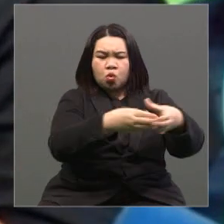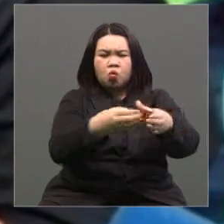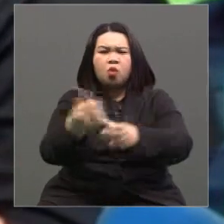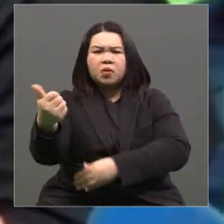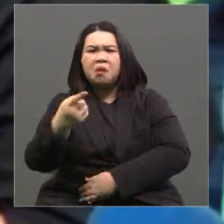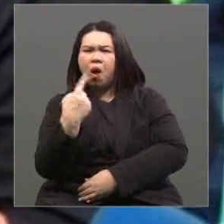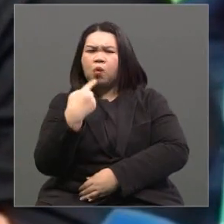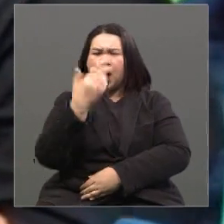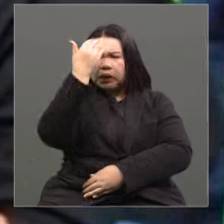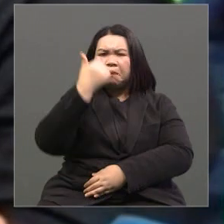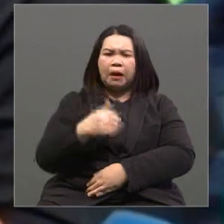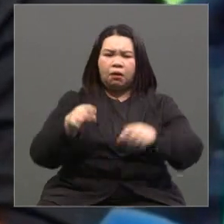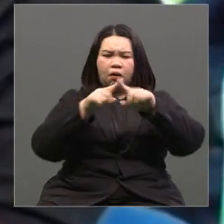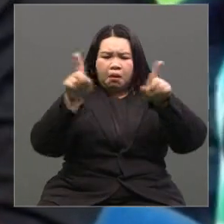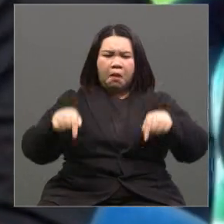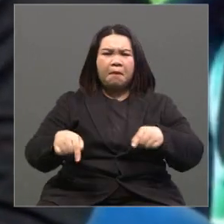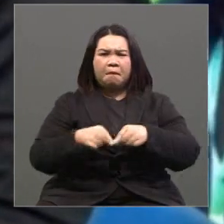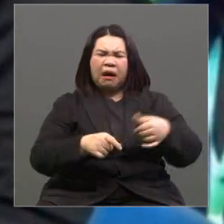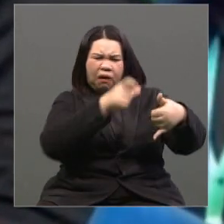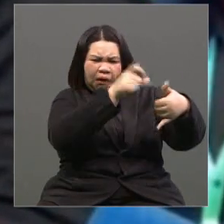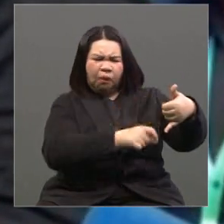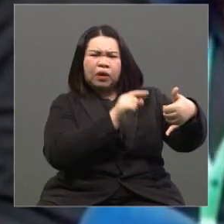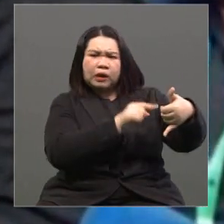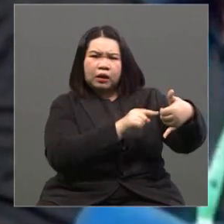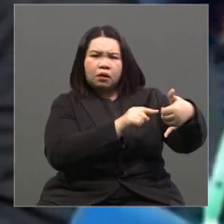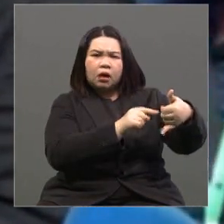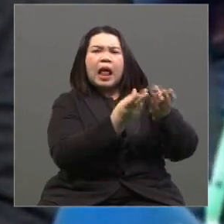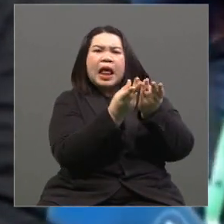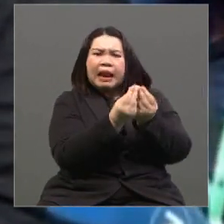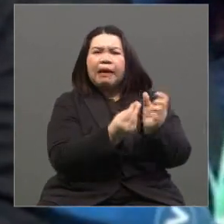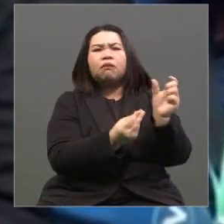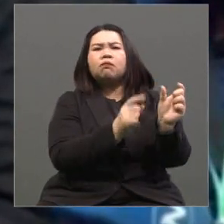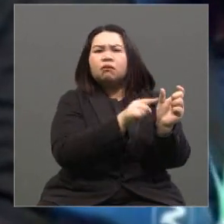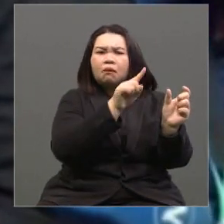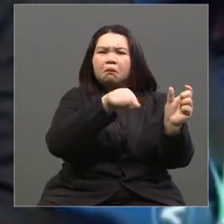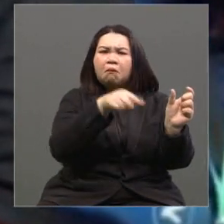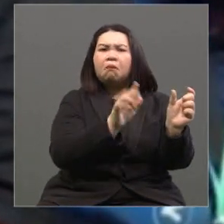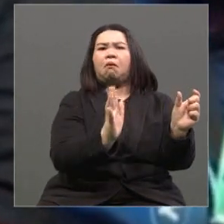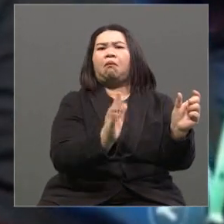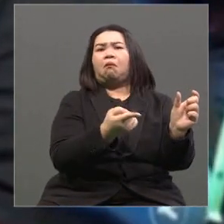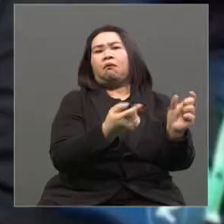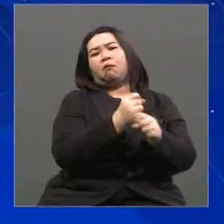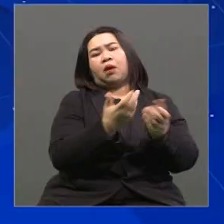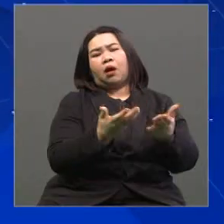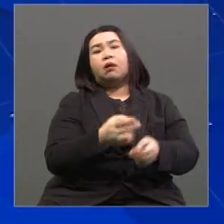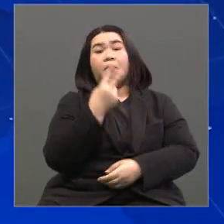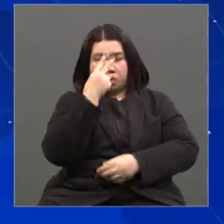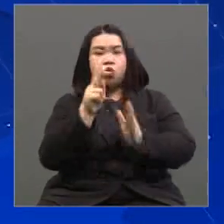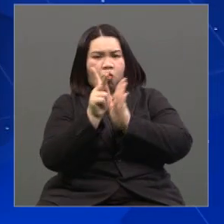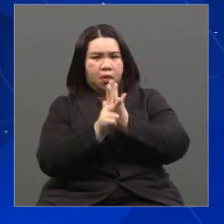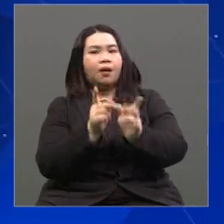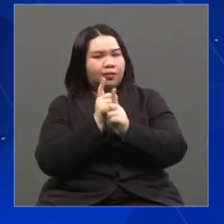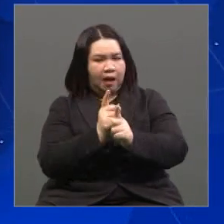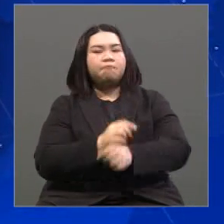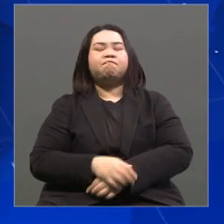เคยมาพูดว่าทำไมในใบเลือกเขตมีแต่เลขกับช่องให้กาทำไมไม่ให้รายละเอียดด้วยเนี่ยแกก็บอกว่ากลับไปดูกฎหมายใน